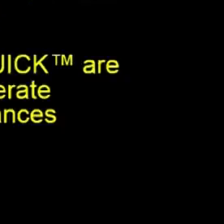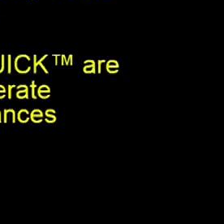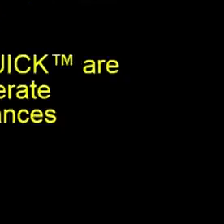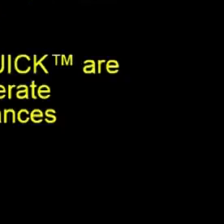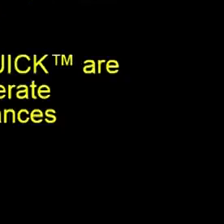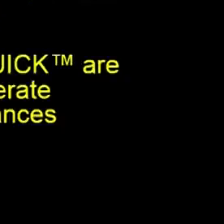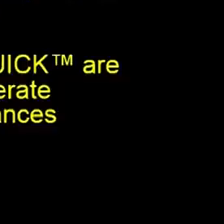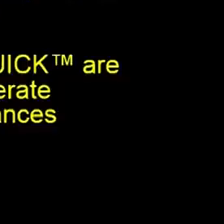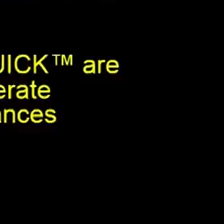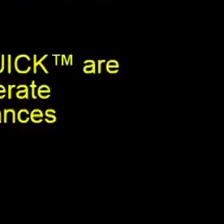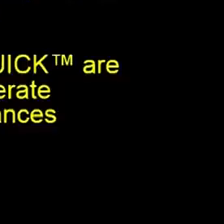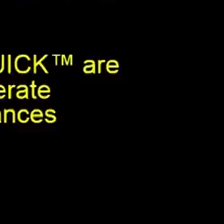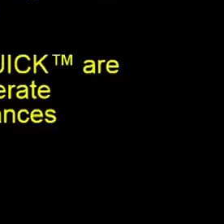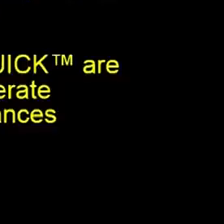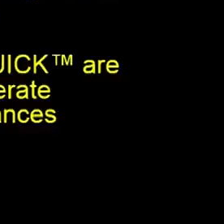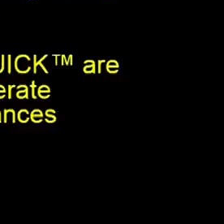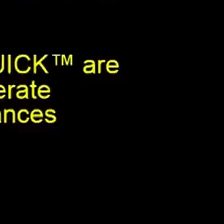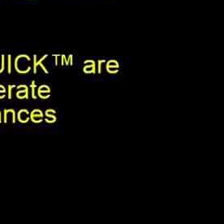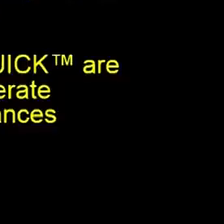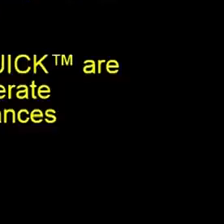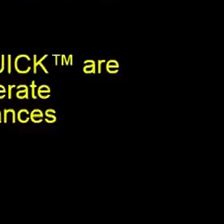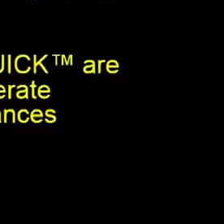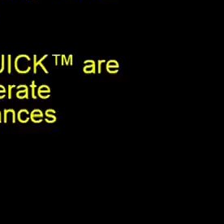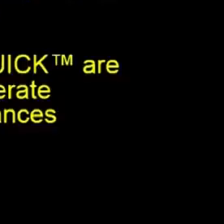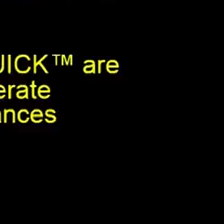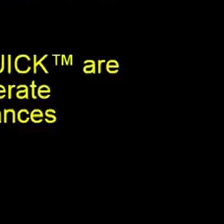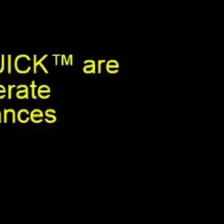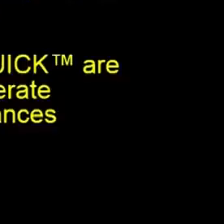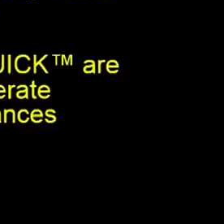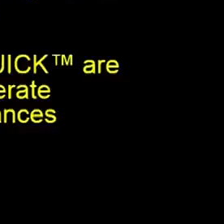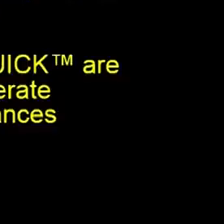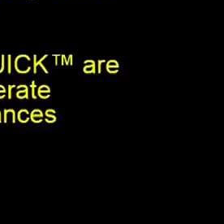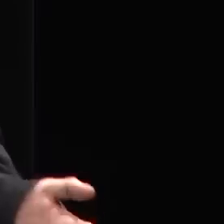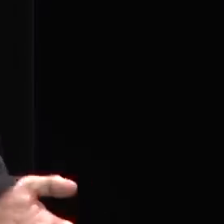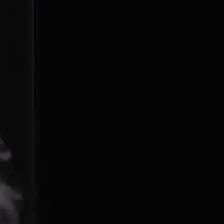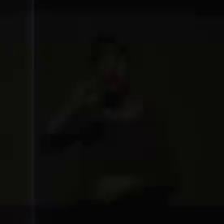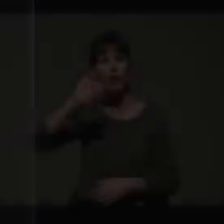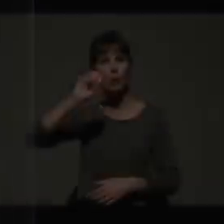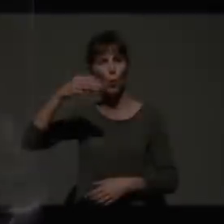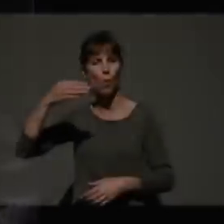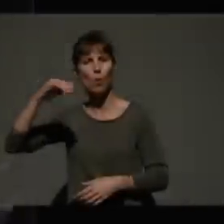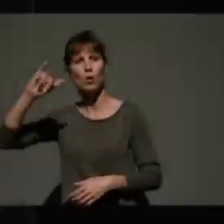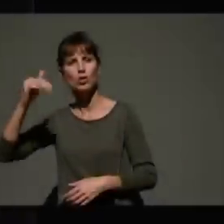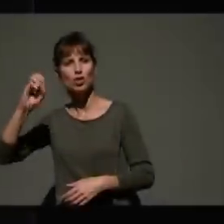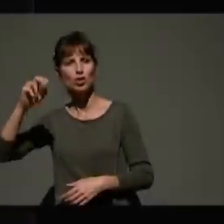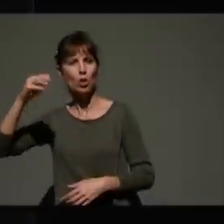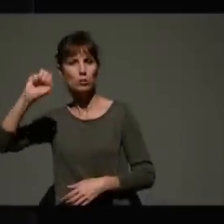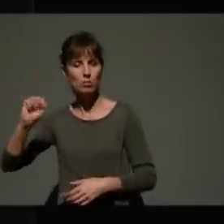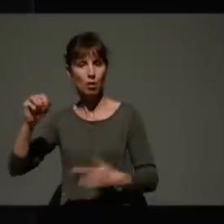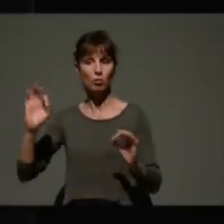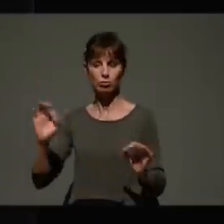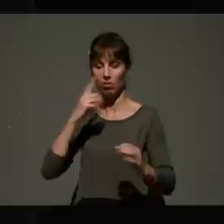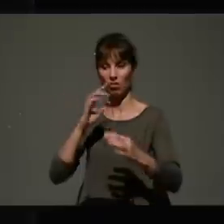Rémi Korczerny. Eh bien, tous ces athlètes, et puis la plus connue de tous, Marion Jones, ont tous été considérés